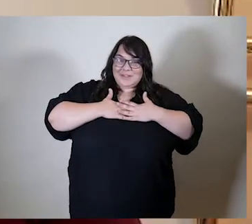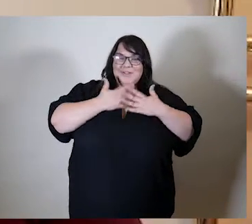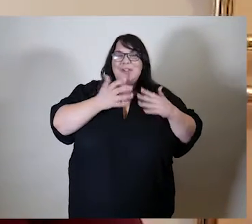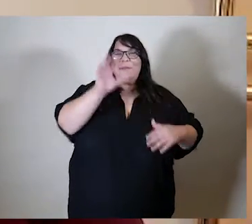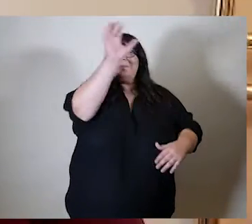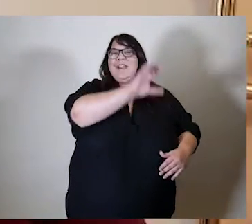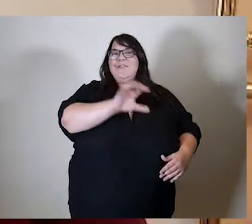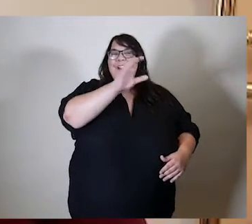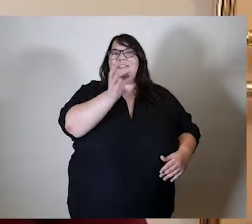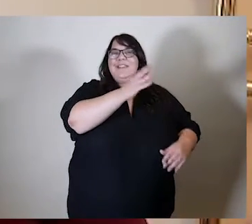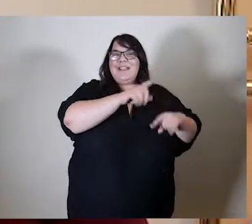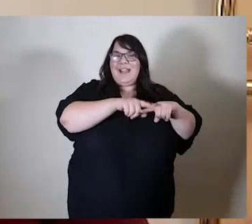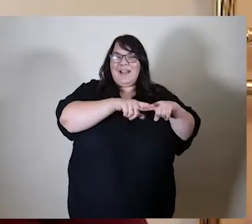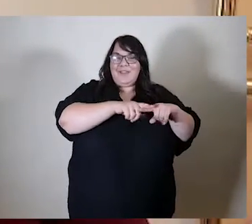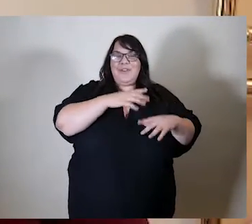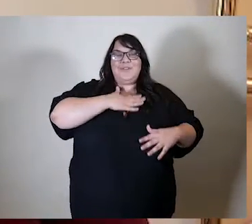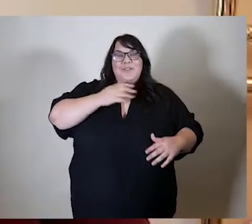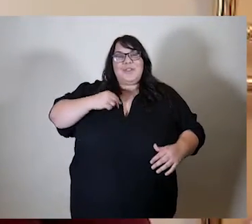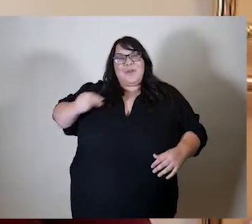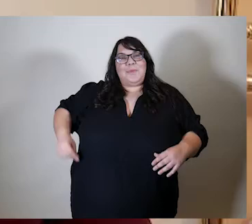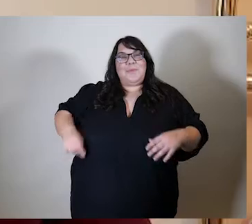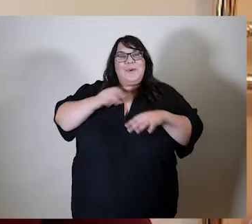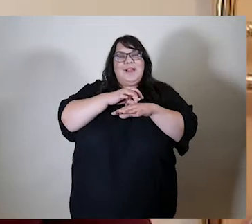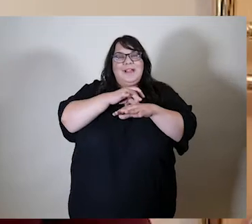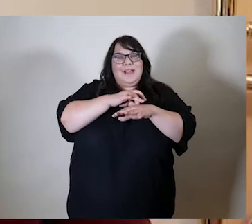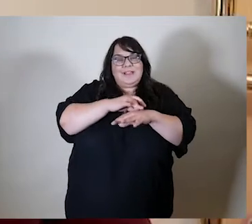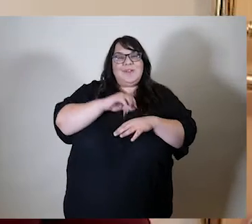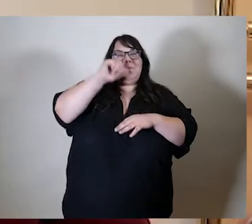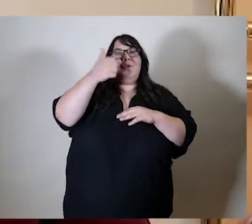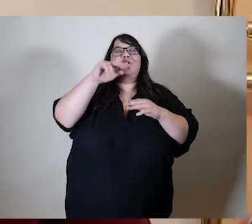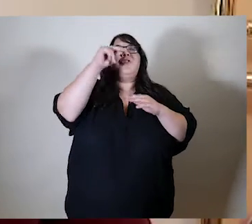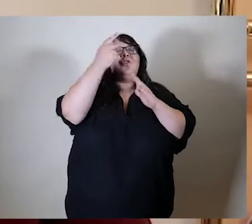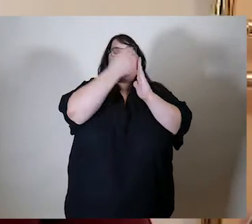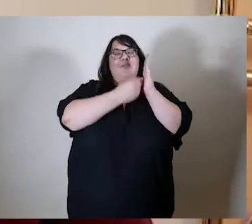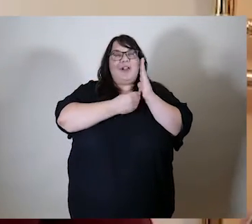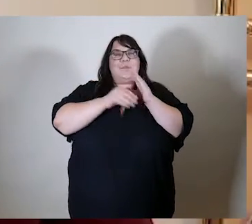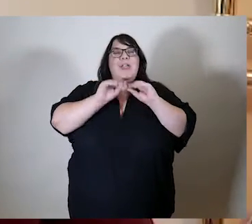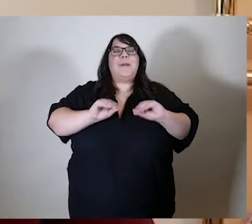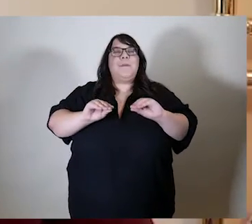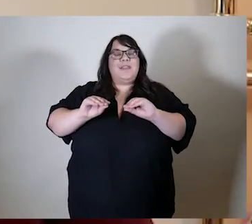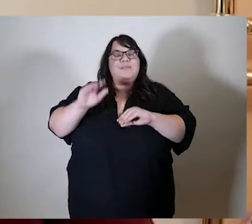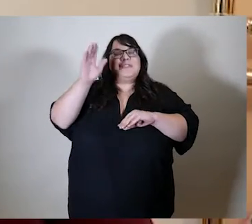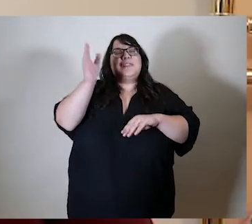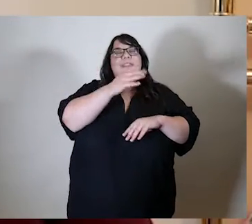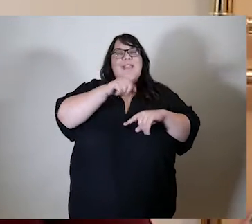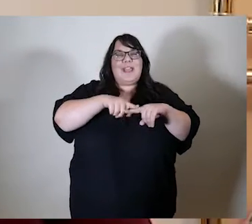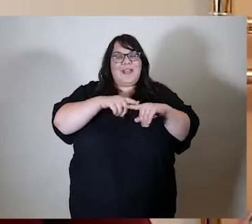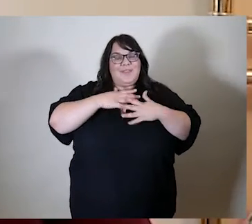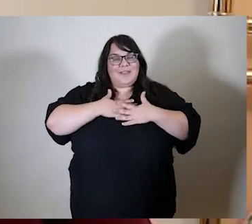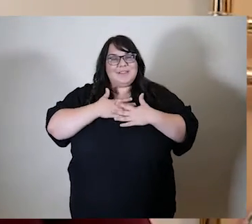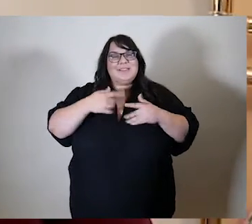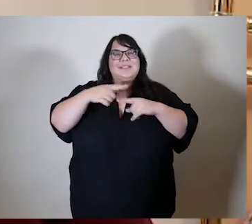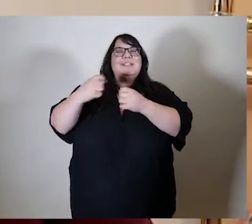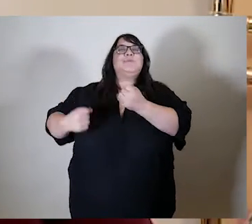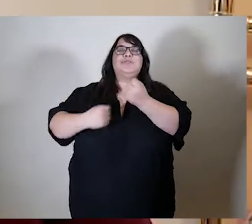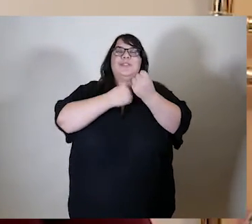σταθερή συνεργασία την Περιφέρεια Δυτικής Ελλάδας, το Δήμο Πατρέων και την Περιφερειακή Διεύθυνση Πρωτοβάθμιας Δευτεροβάθμιας Εκπαίδευσης Δυτικής Ελλάδας,